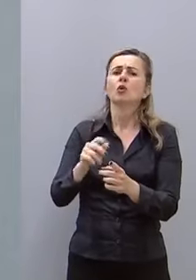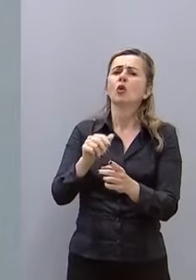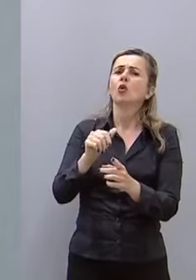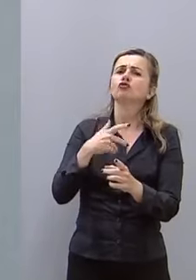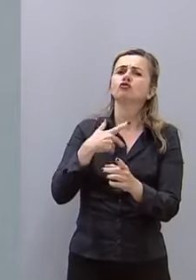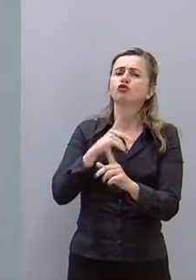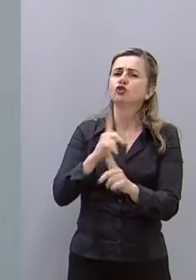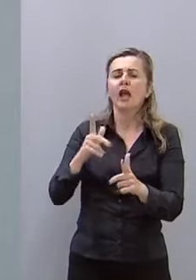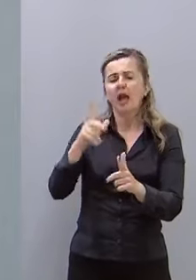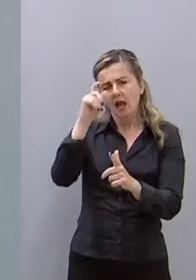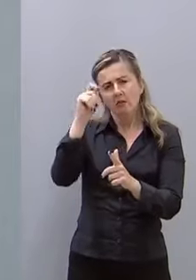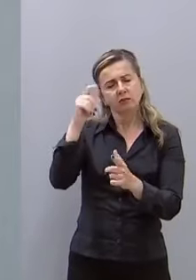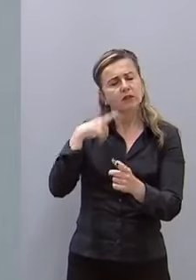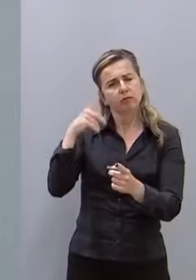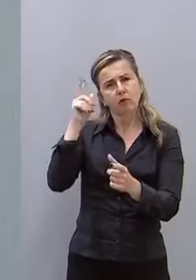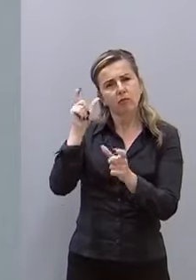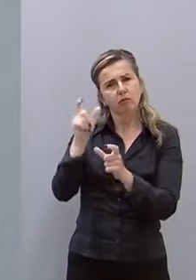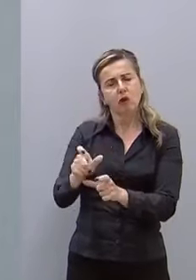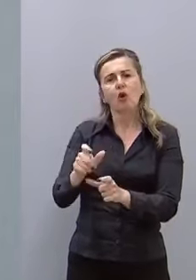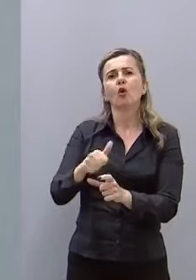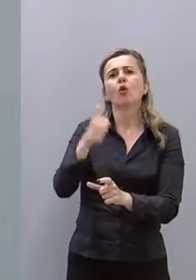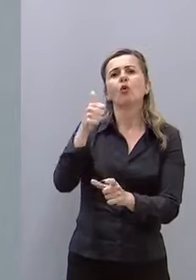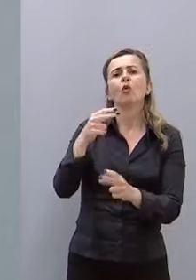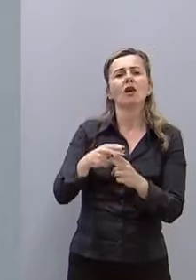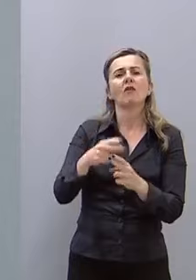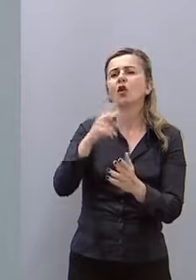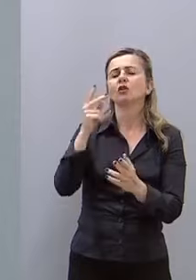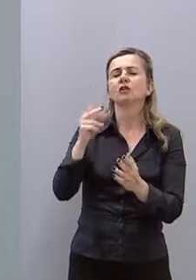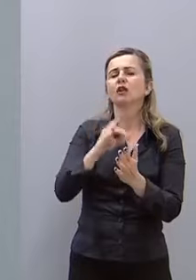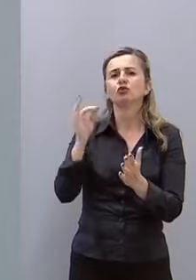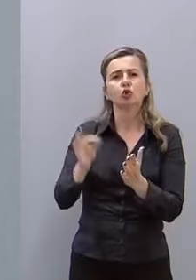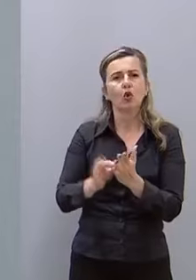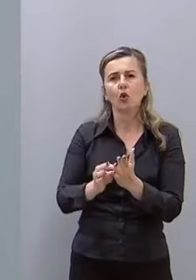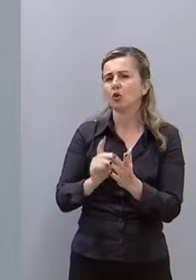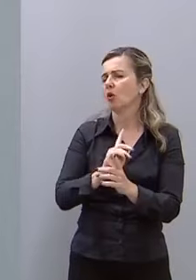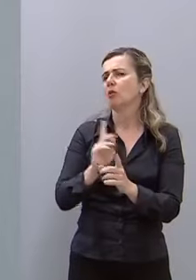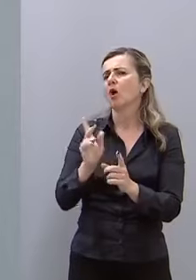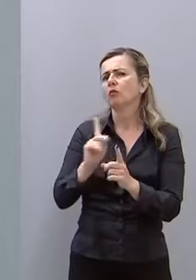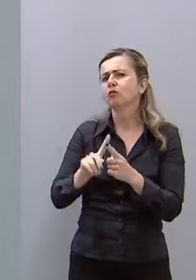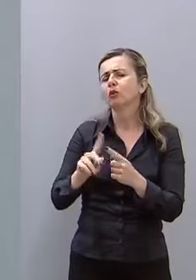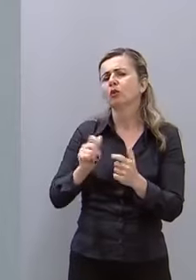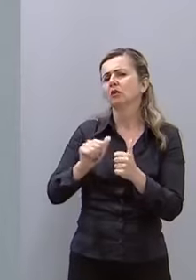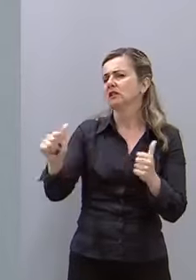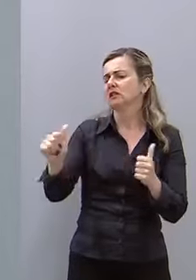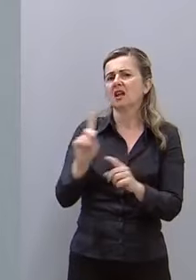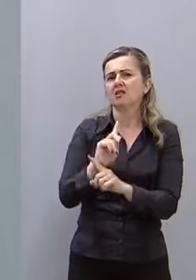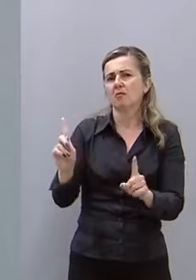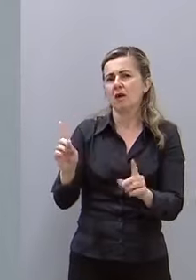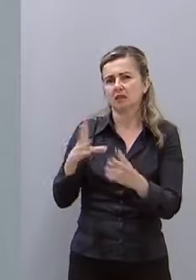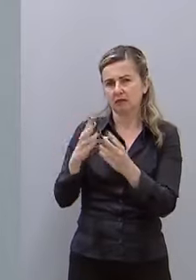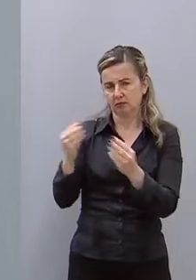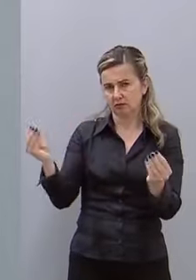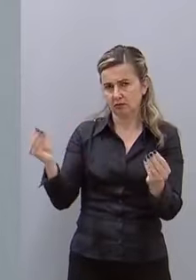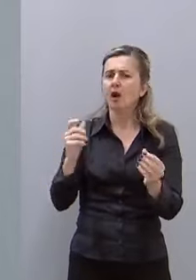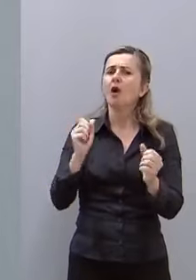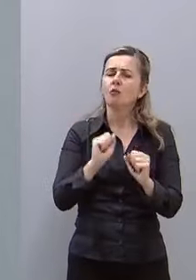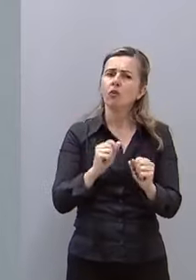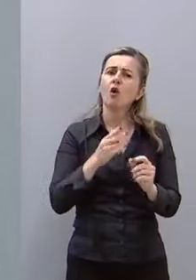al giorno e la misura del distanziamento sociale quindi puoi andare a far legna più persone al di là diciamo